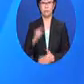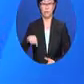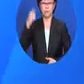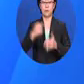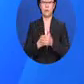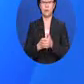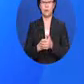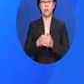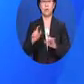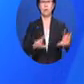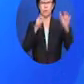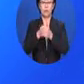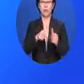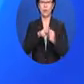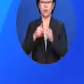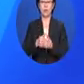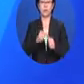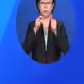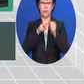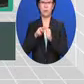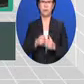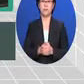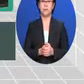다음은 생생정보와 채용정보입니다.